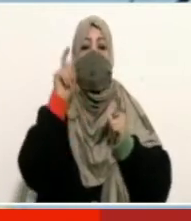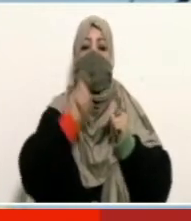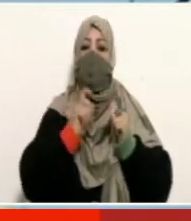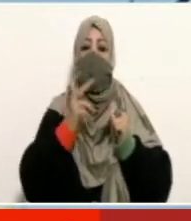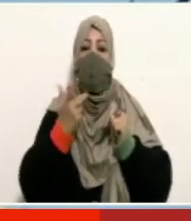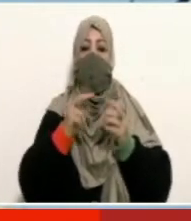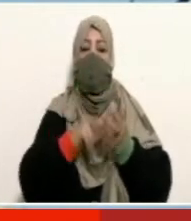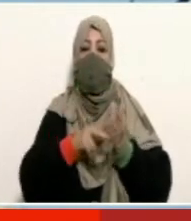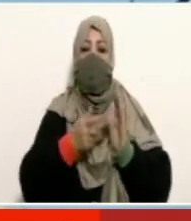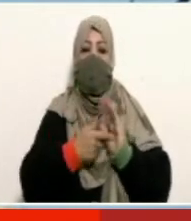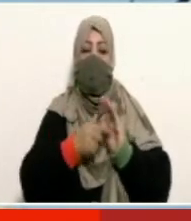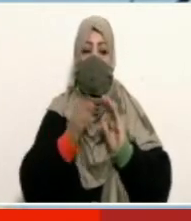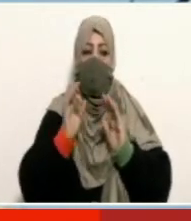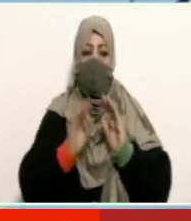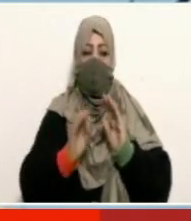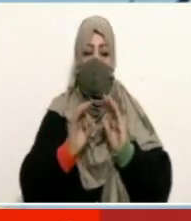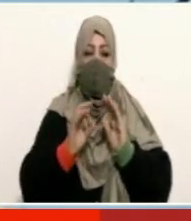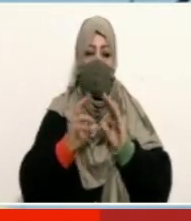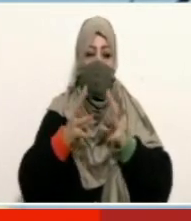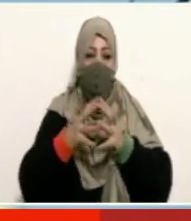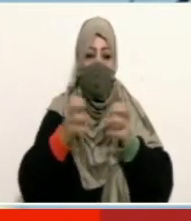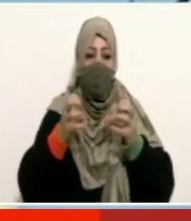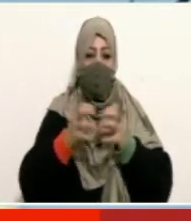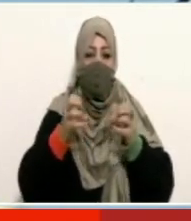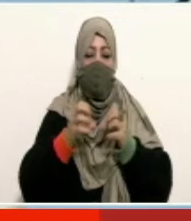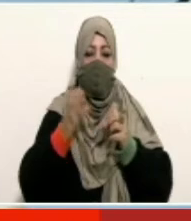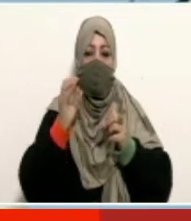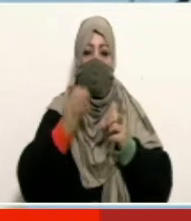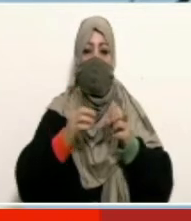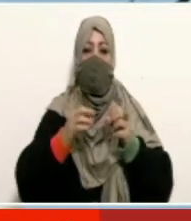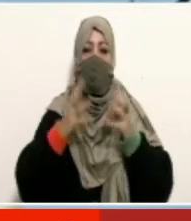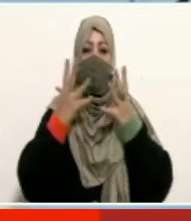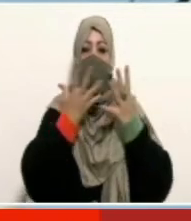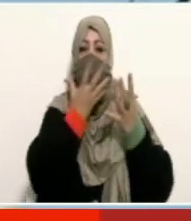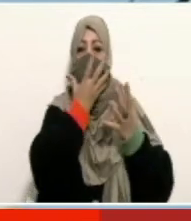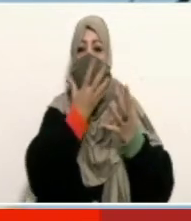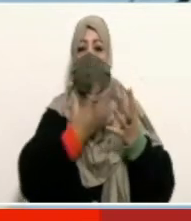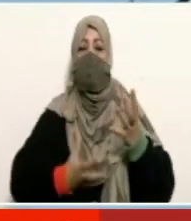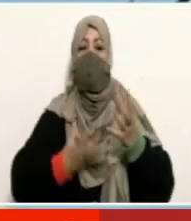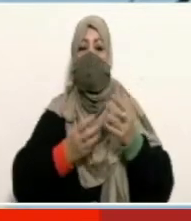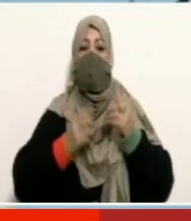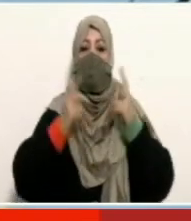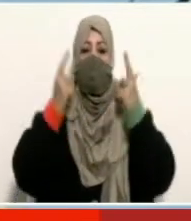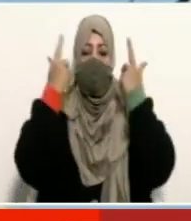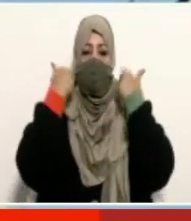نص العلماء على أن اللحية هي يعني ما نبت على العظم اللحاء،